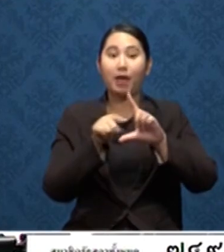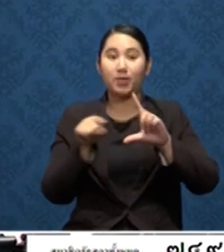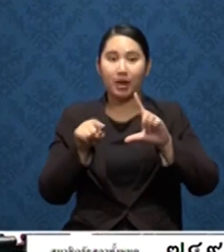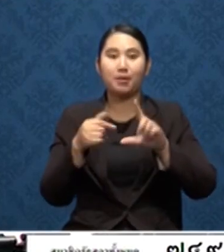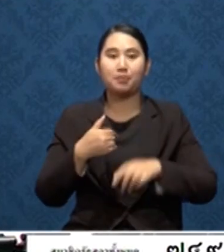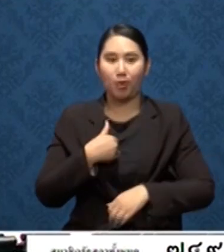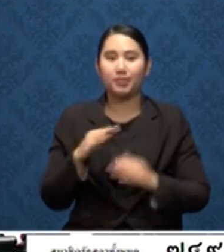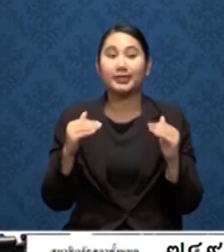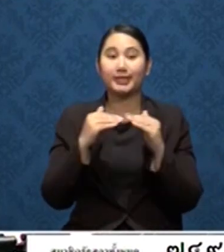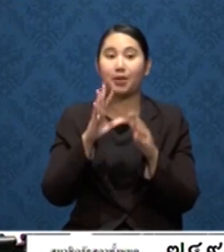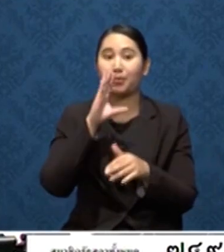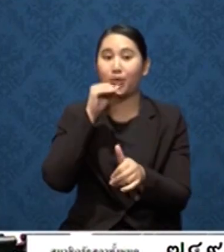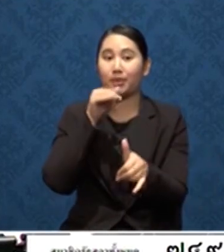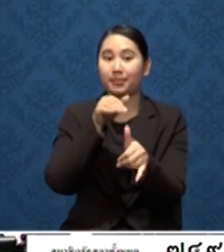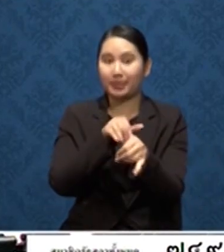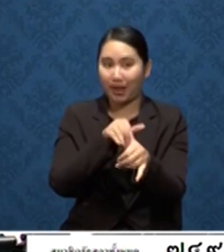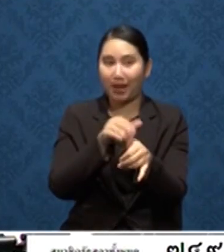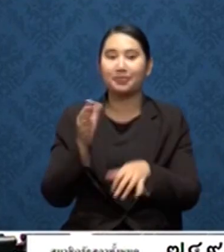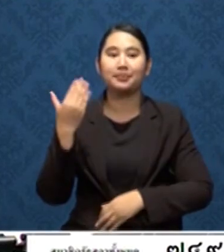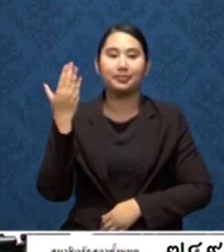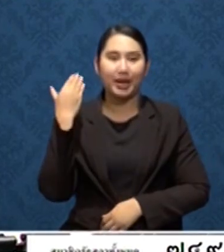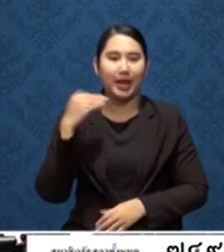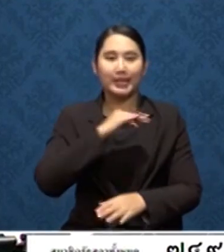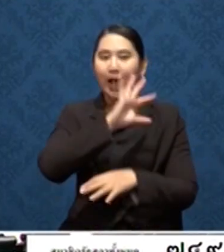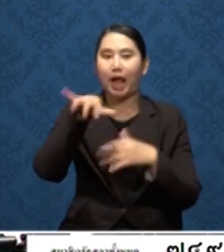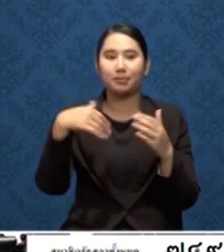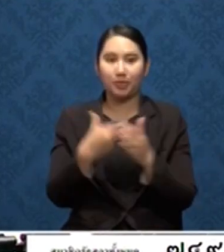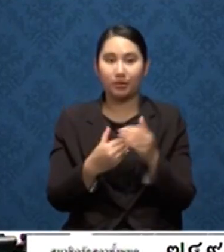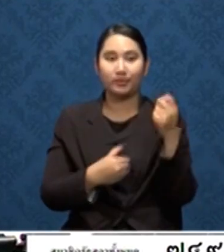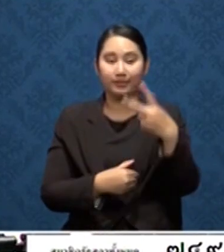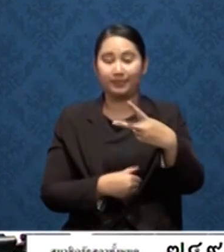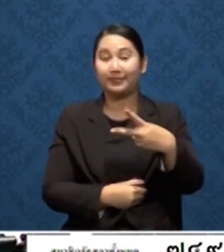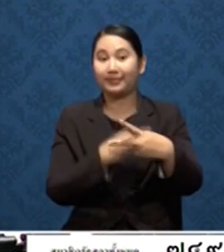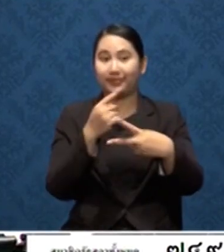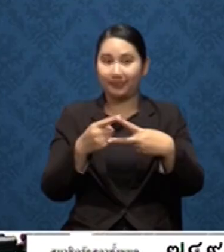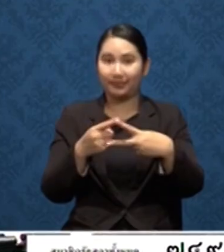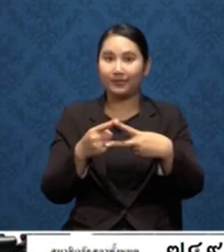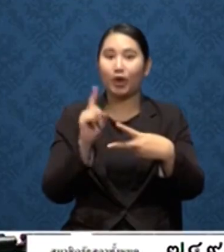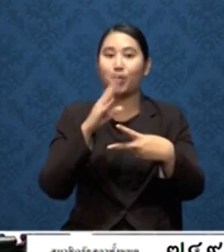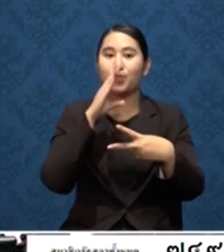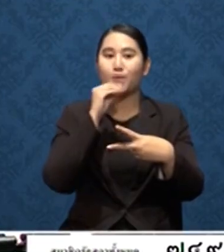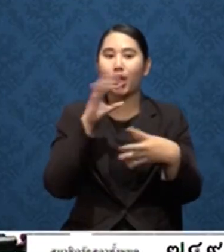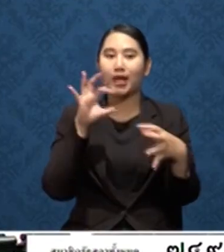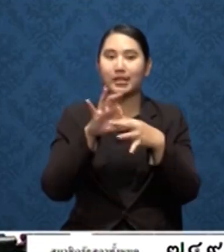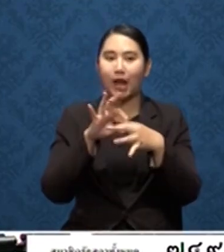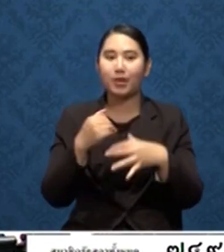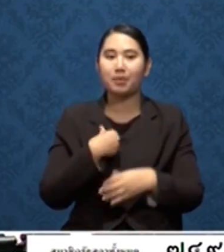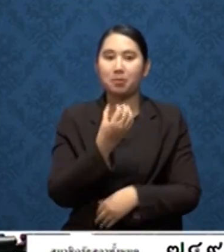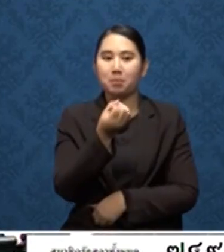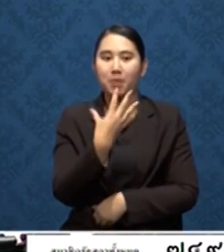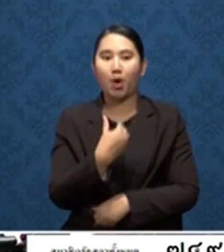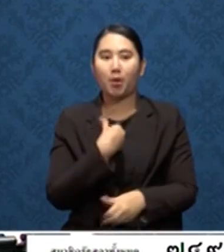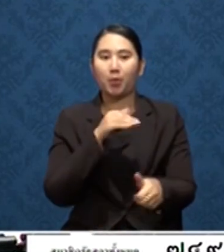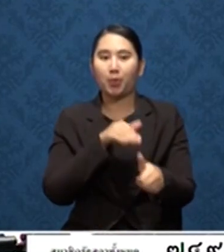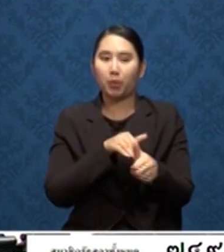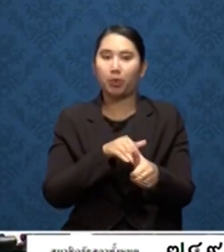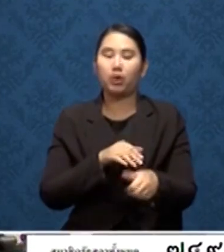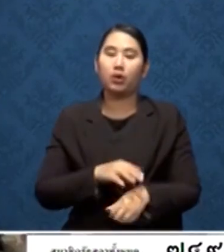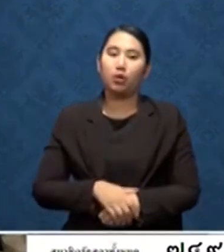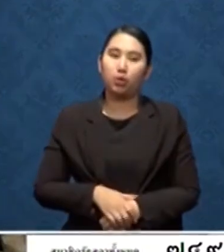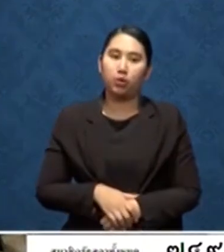ต้องขออนุญาตใช้สิทธิ์พาดพิงในประเด็นเมื่อสักครู่ทั้งหมด 2ประเด็นครับซึ่งเป็นประเด็นพาดพิงที่เป็นข้อกล่าวหาที่ค่อนข้างมีความ